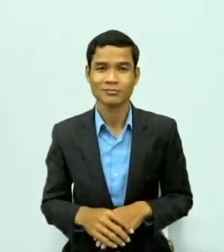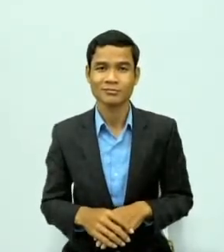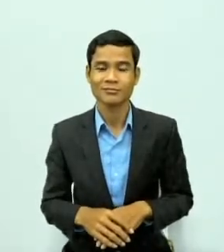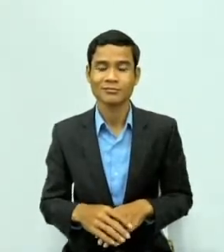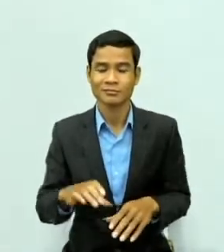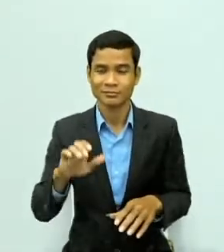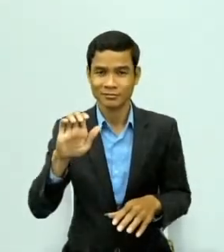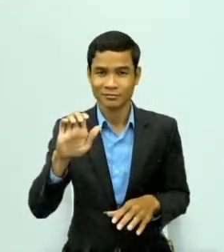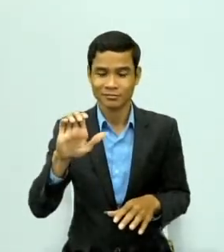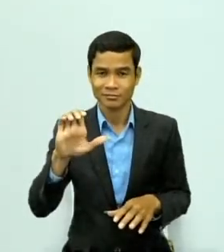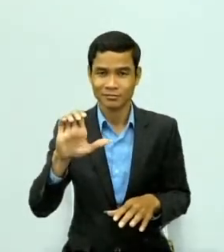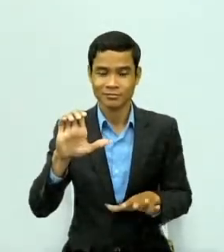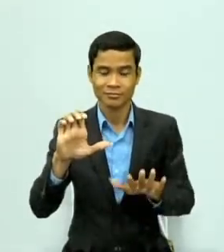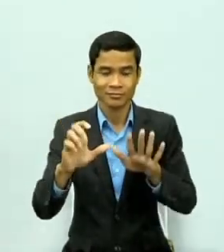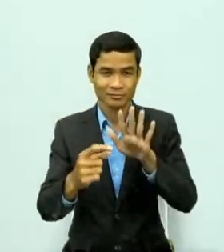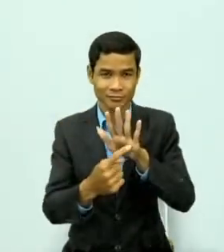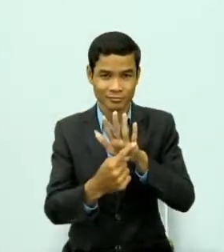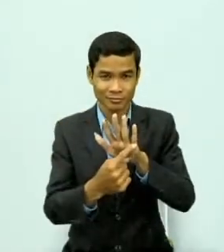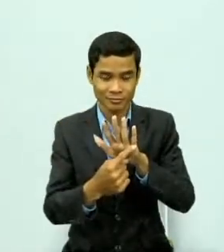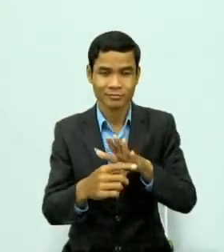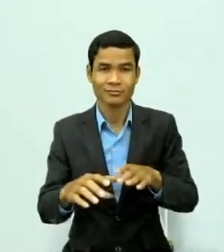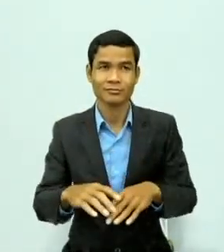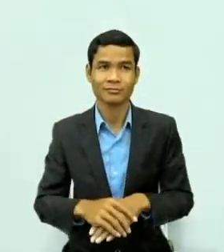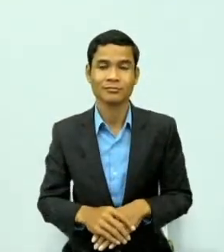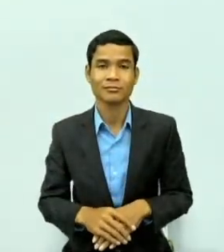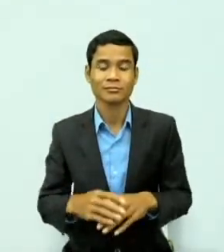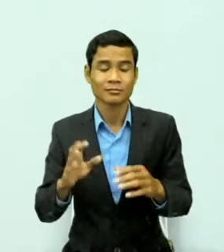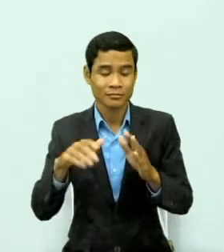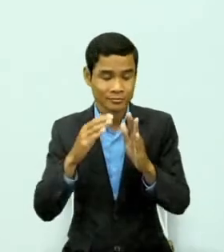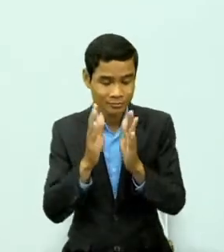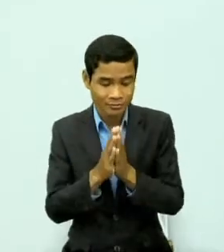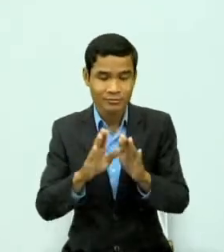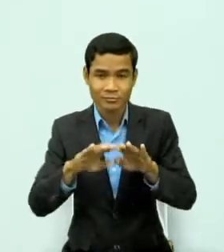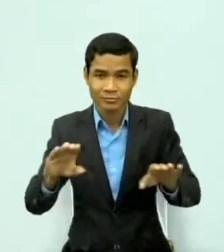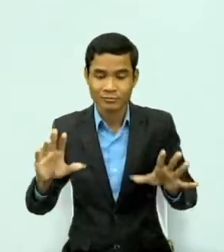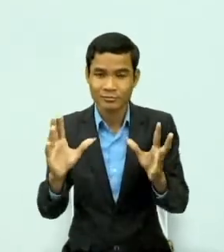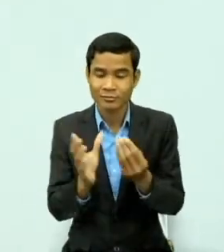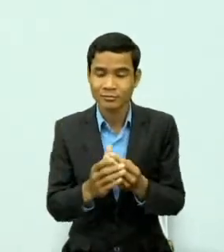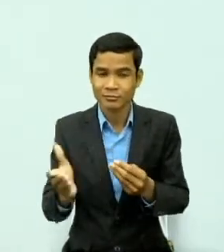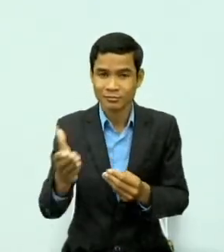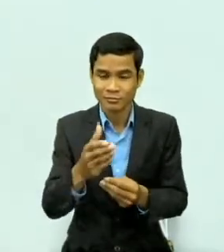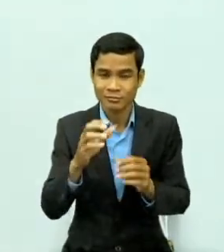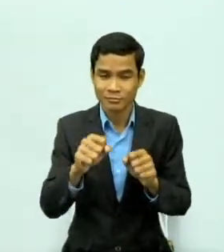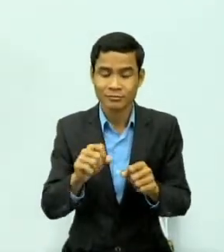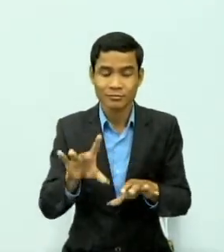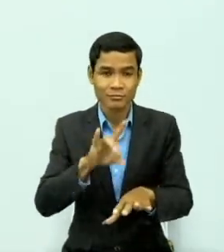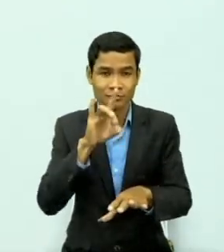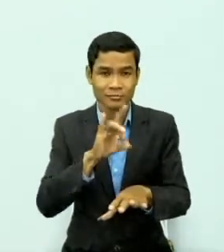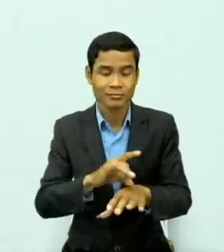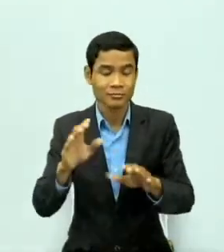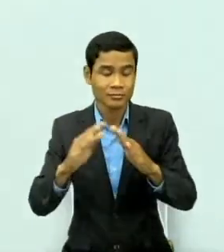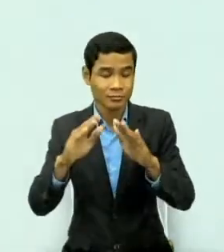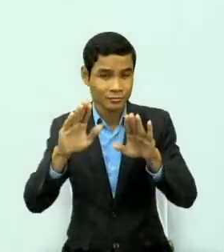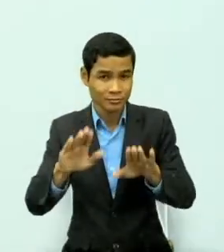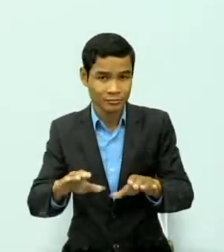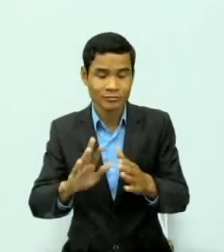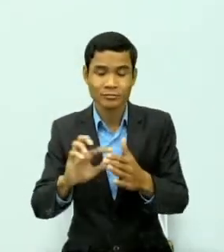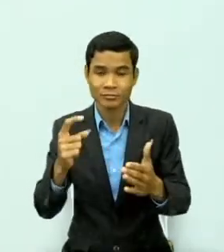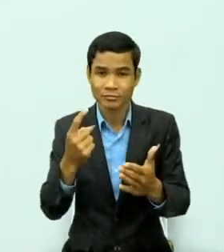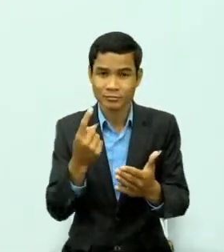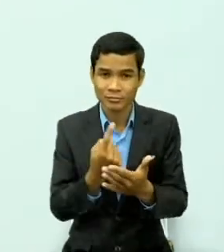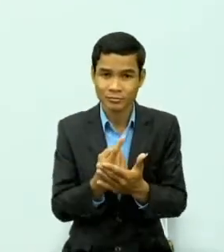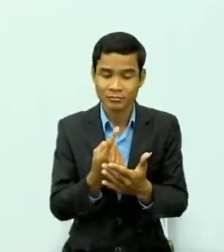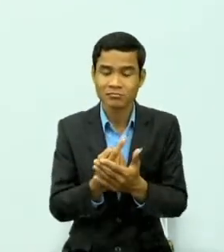ឆអឺឈឺអរគុណកូនកូនអញ្ចឹងកូនកូនពេលដែលនៅផ្ទះកូនកូនចូលរួម